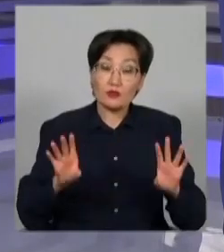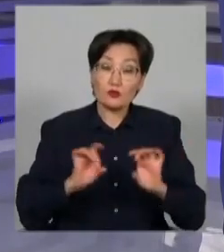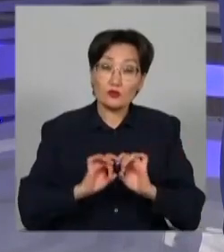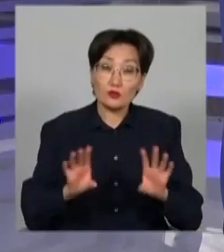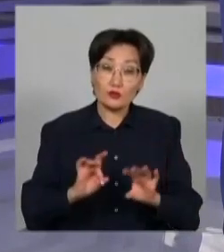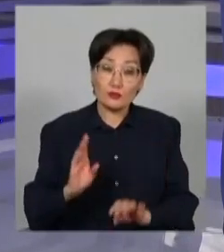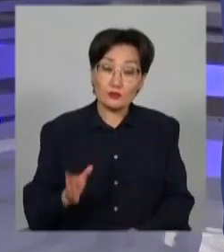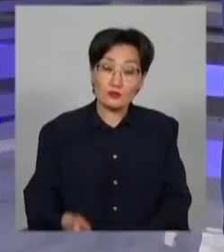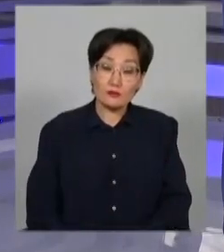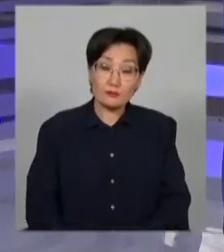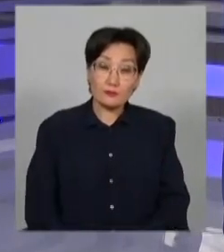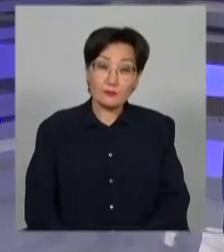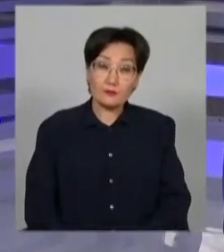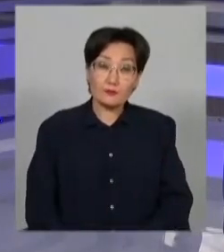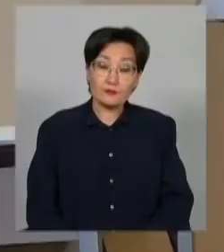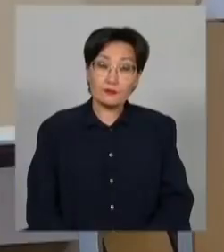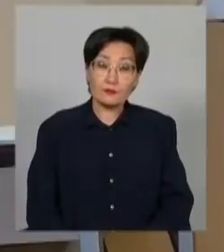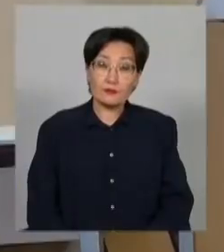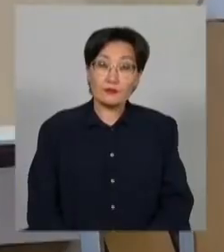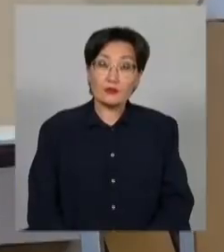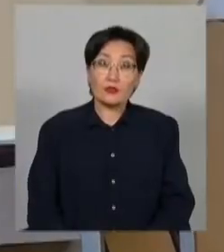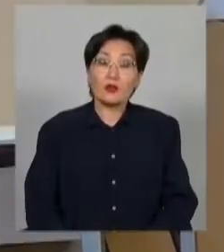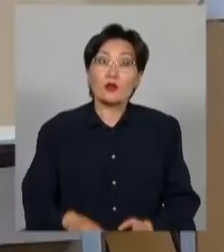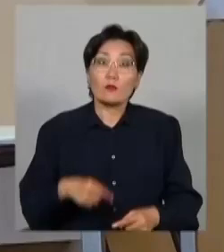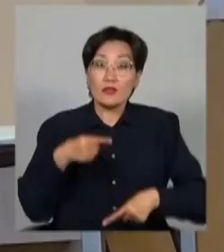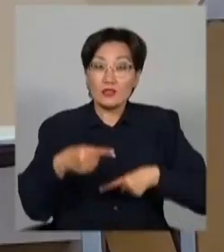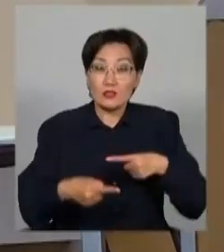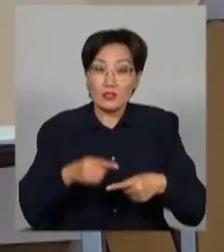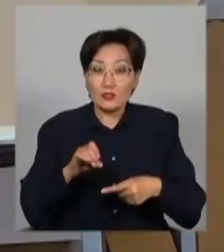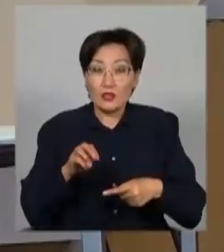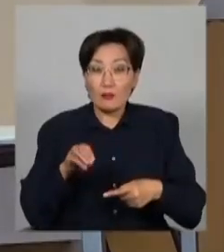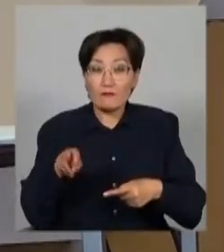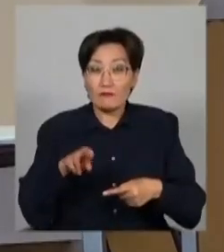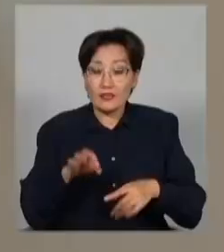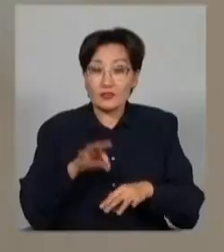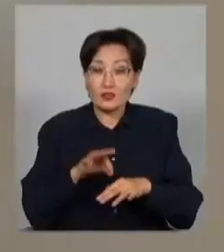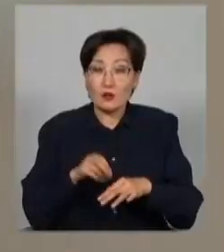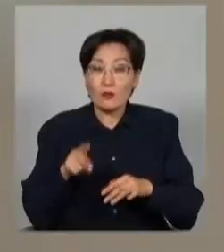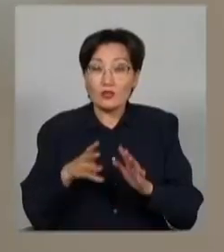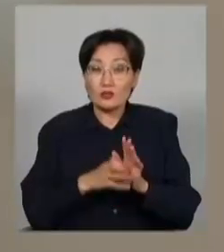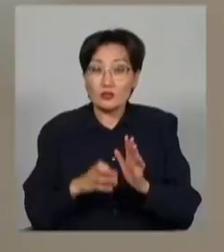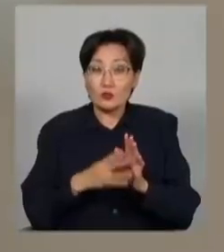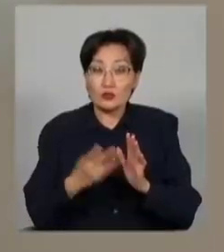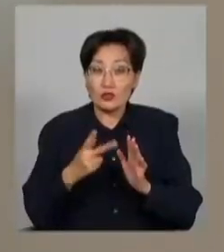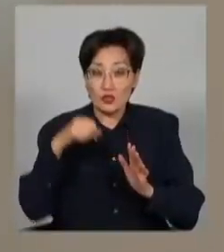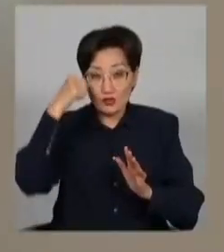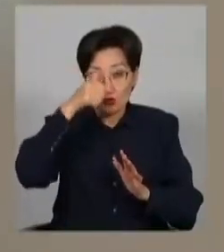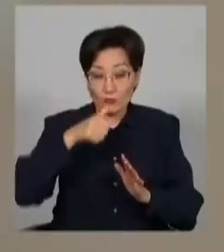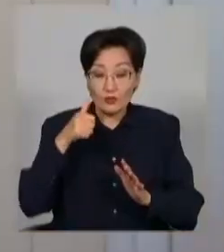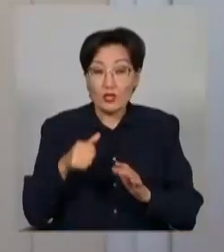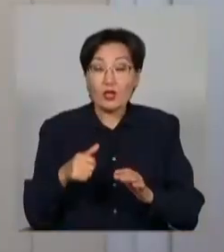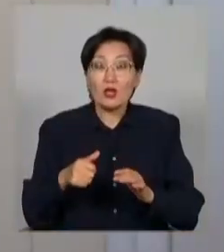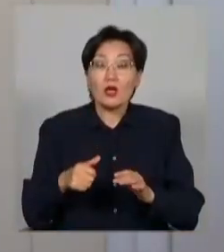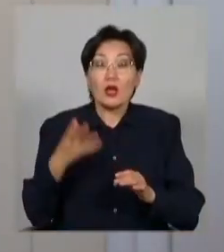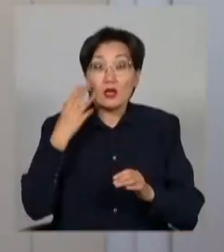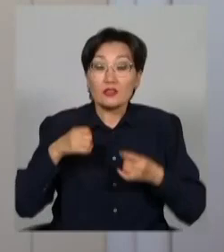Оразай Нұртай жалғастырады. Тұқым қуалайтын гемофилия ауруы сұңғатта 1993 жылы, яғни дүние